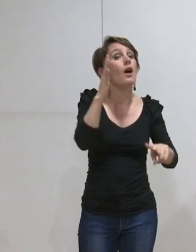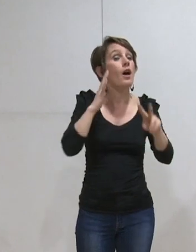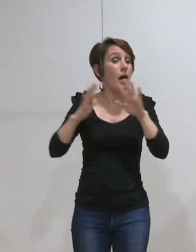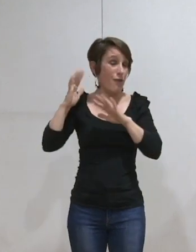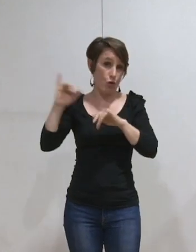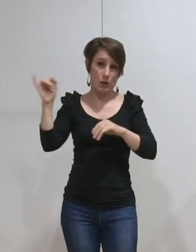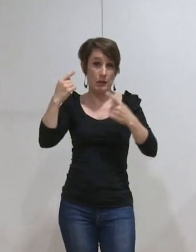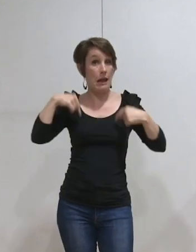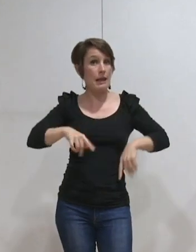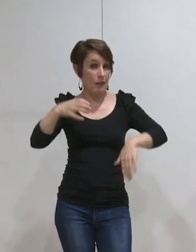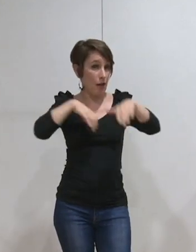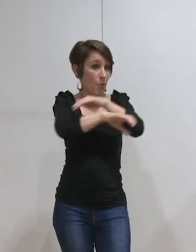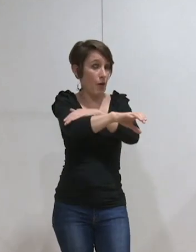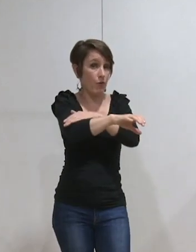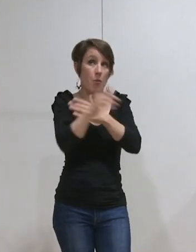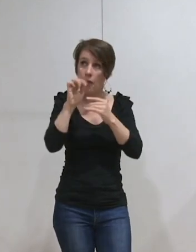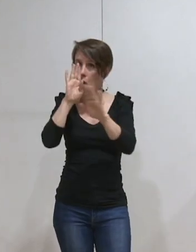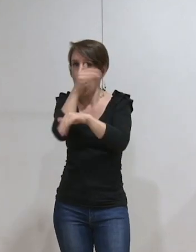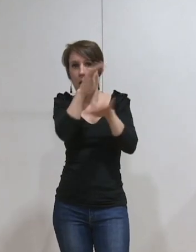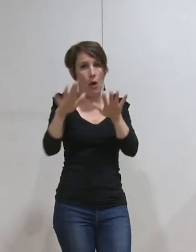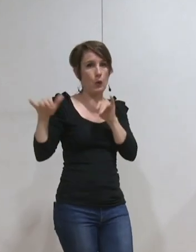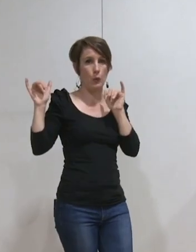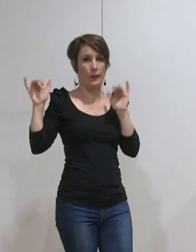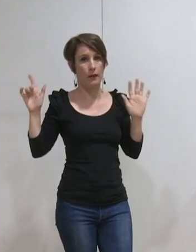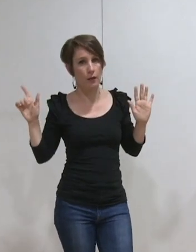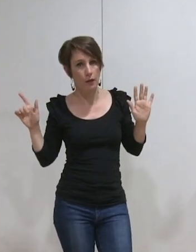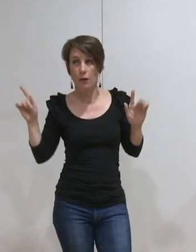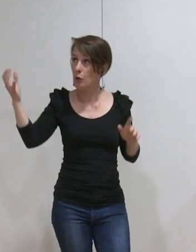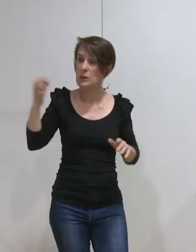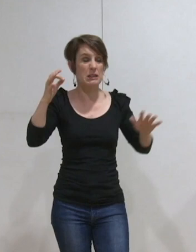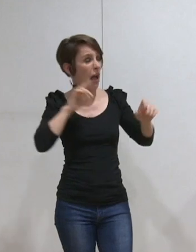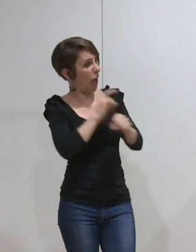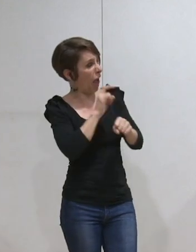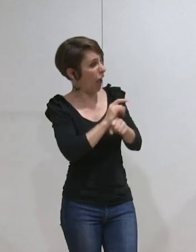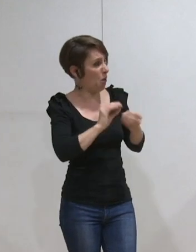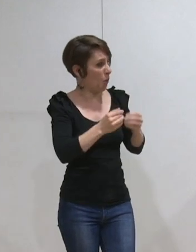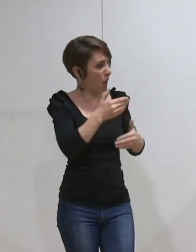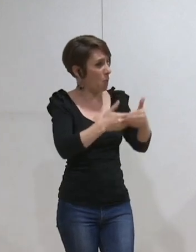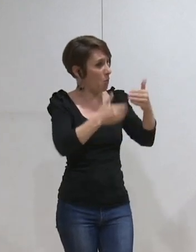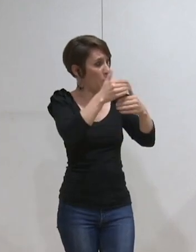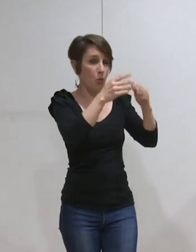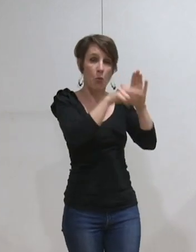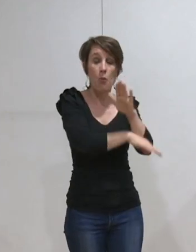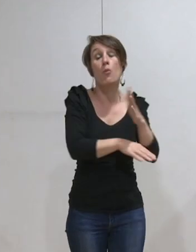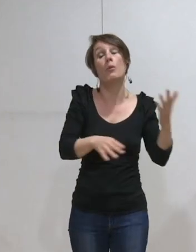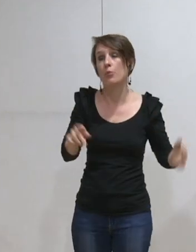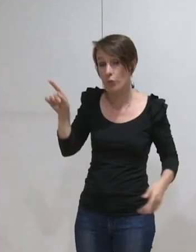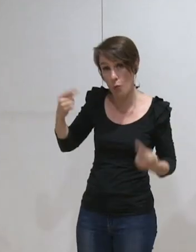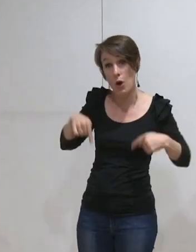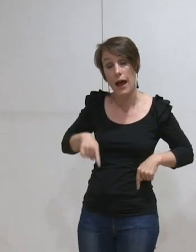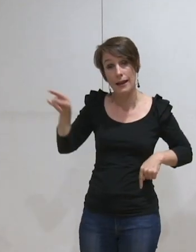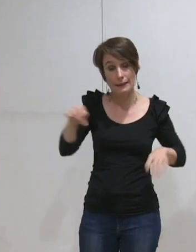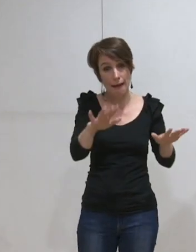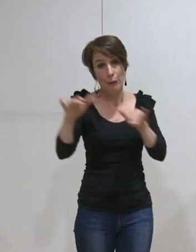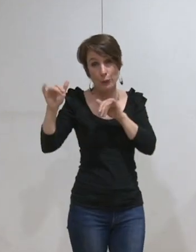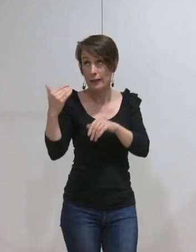l'État qui s'est retiré tout en dénonçant la baisse du de la construction de logement social mais l'État s'est retiré fortement en une